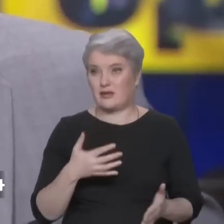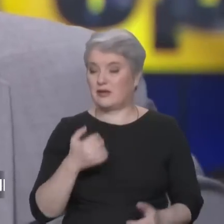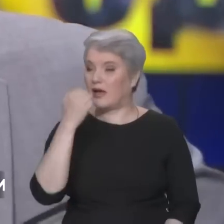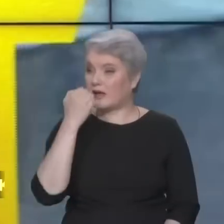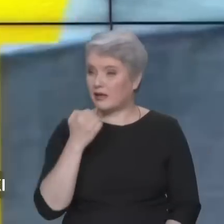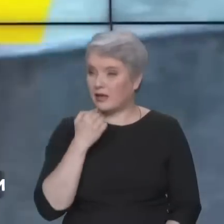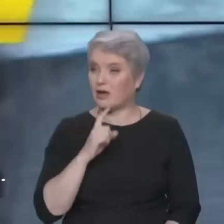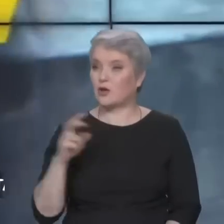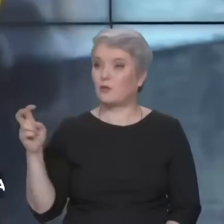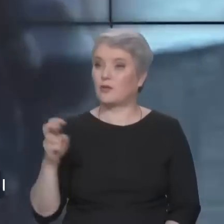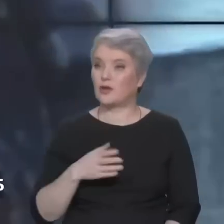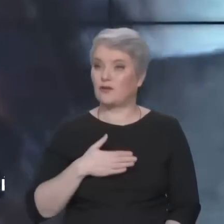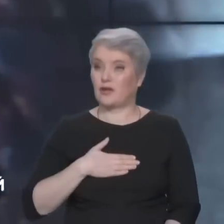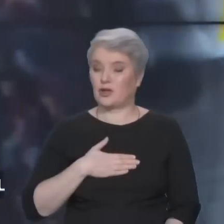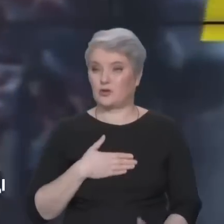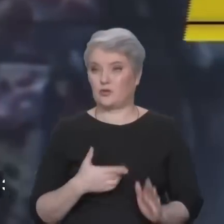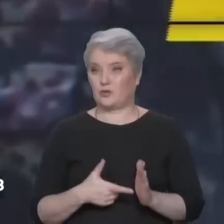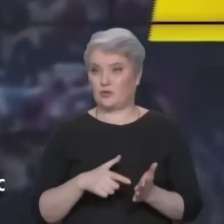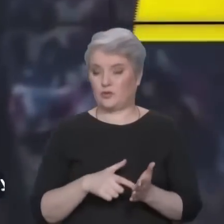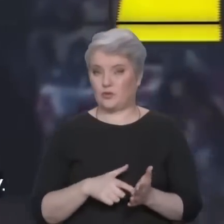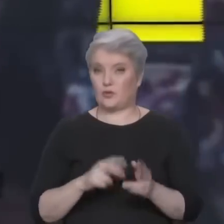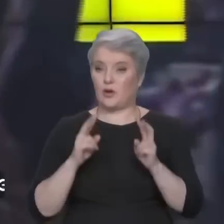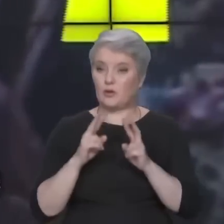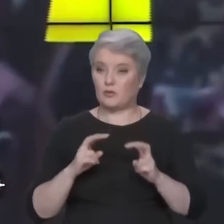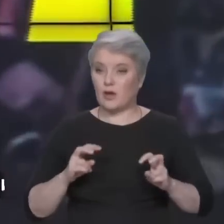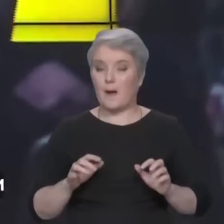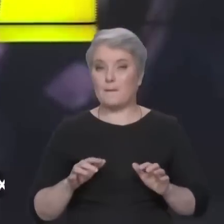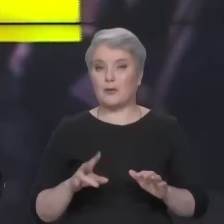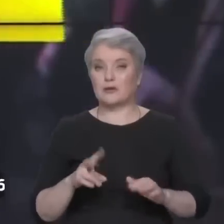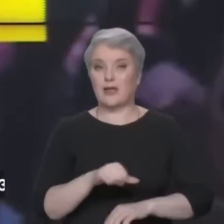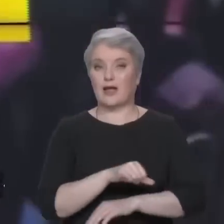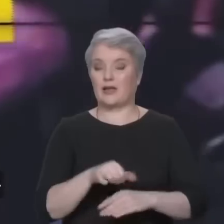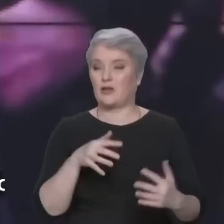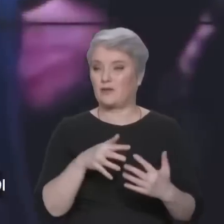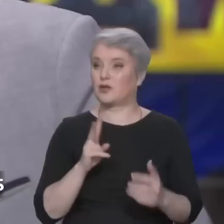прийшли в нашу студію, проаналізували ті процеси, які відбуваються на лінії фронту. А Олександр